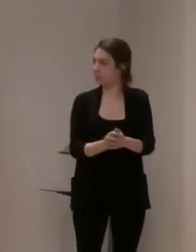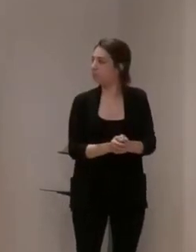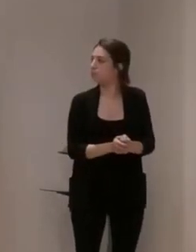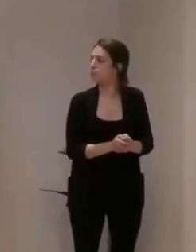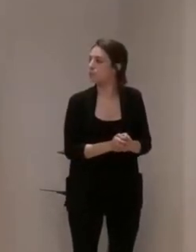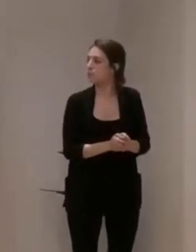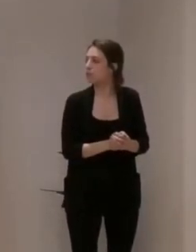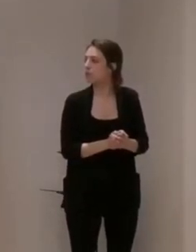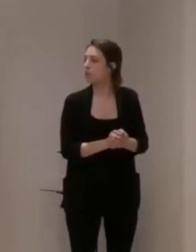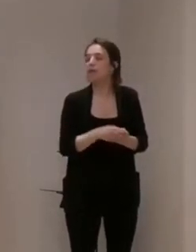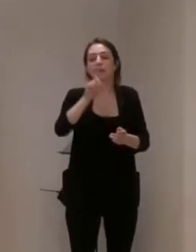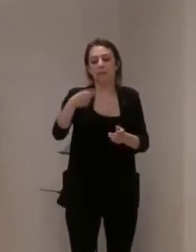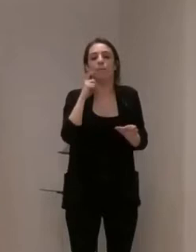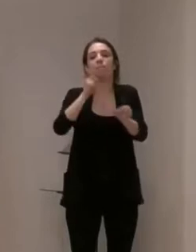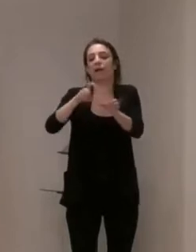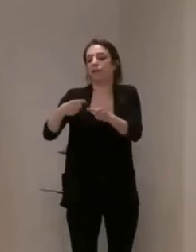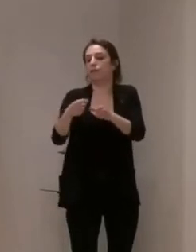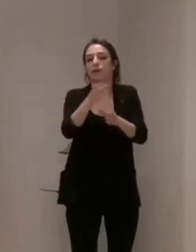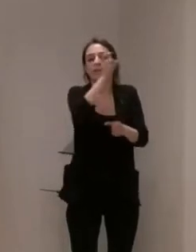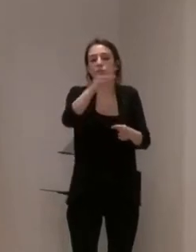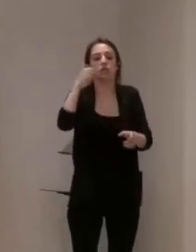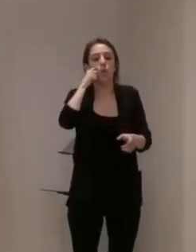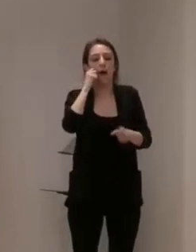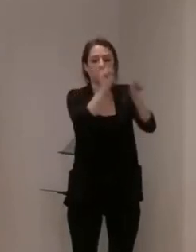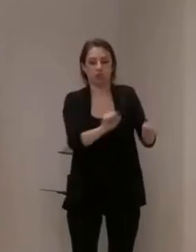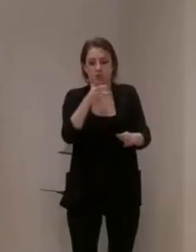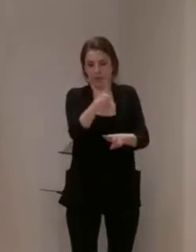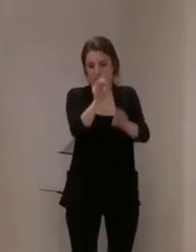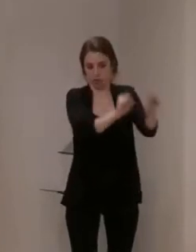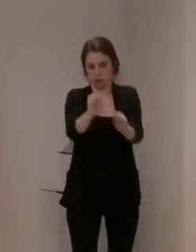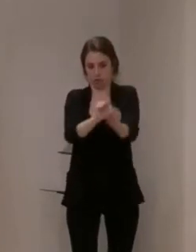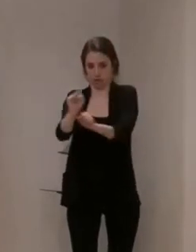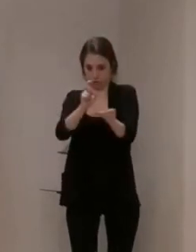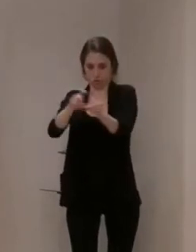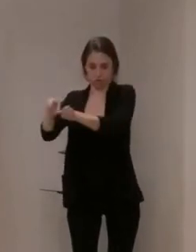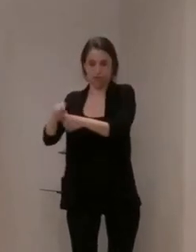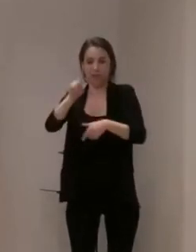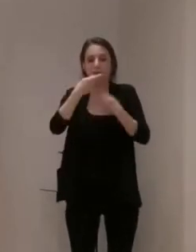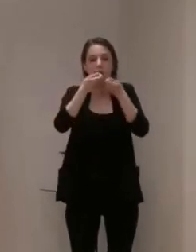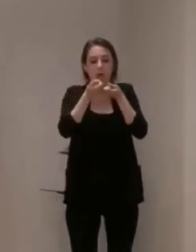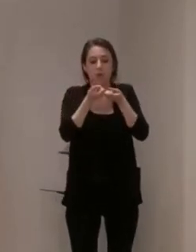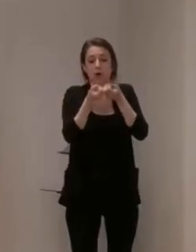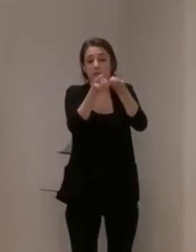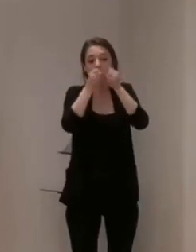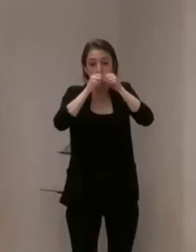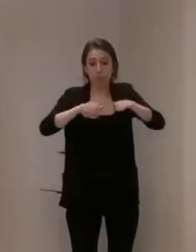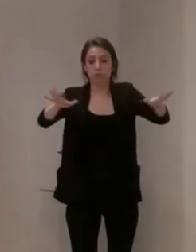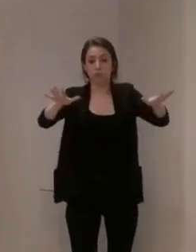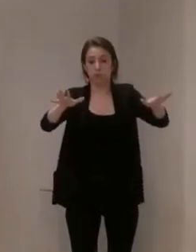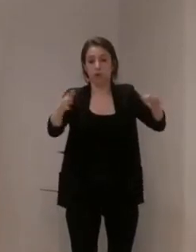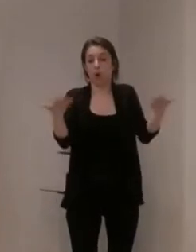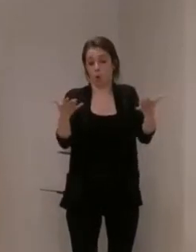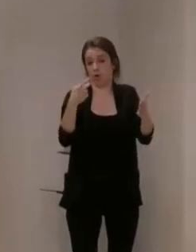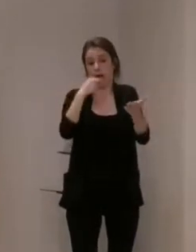Forma part també de diferents entitats defensores dels drets humans i contribueix fent divulgació a través